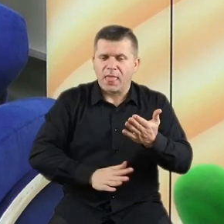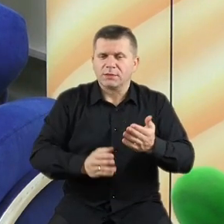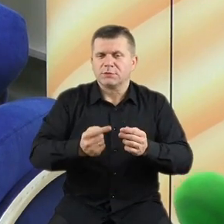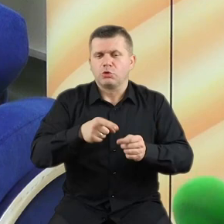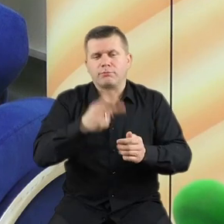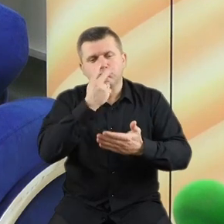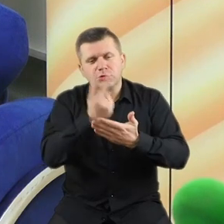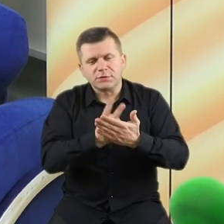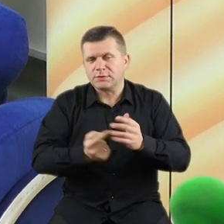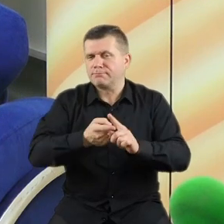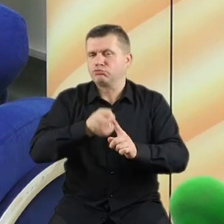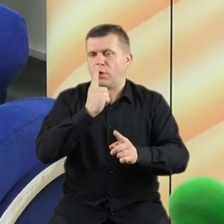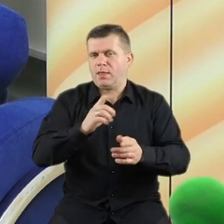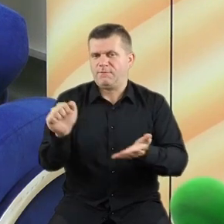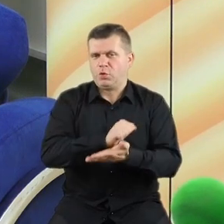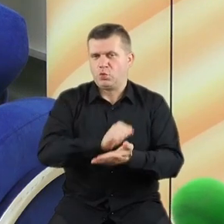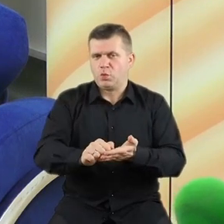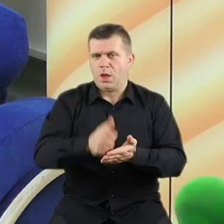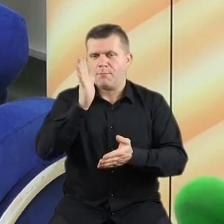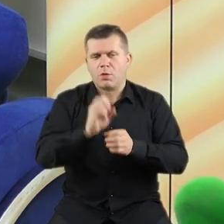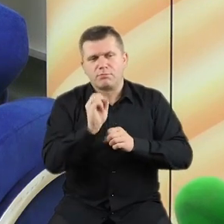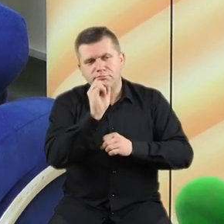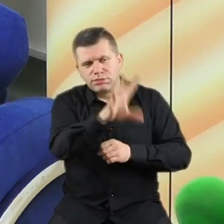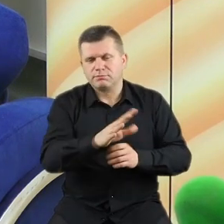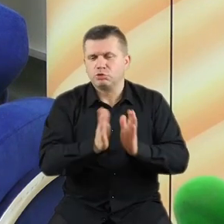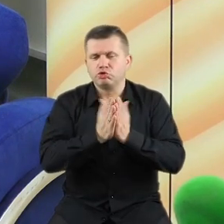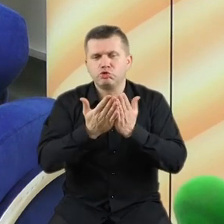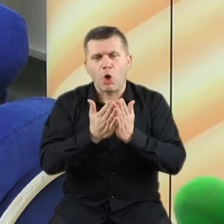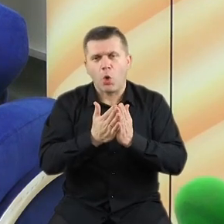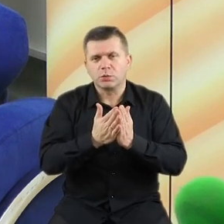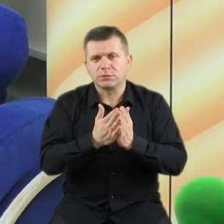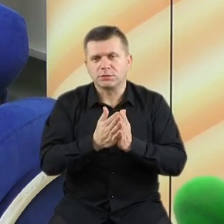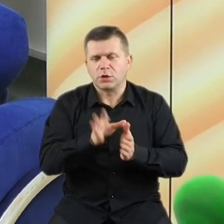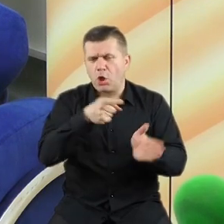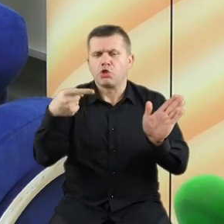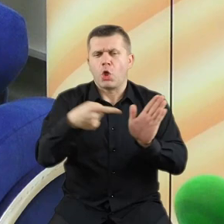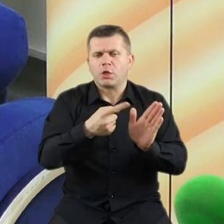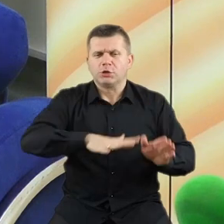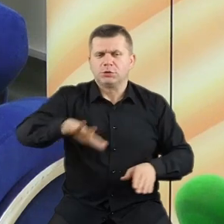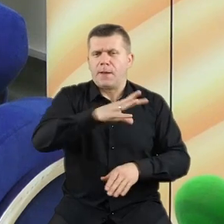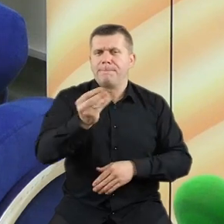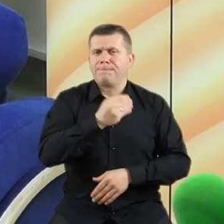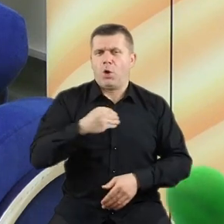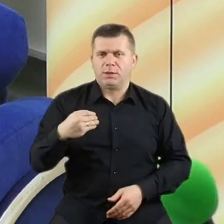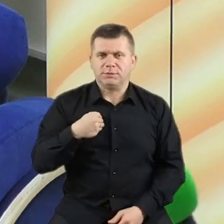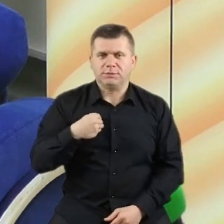przeczytania przed drukiem. Potem wysyłam im też książki. No, dotyczy to przede wszystkim tych